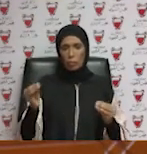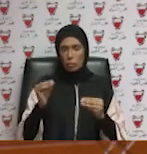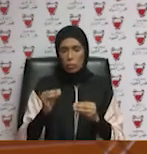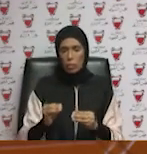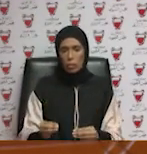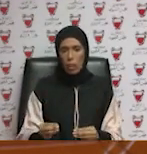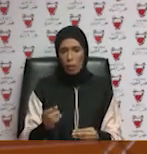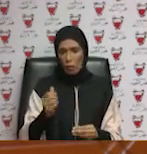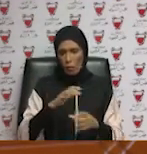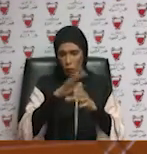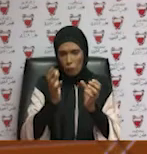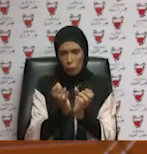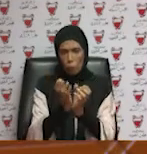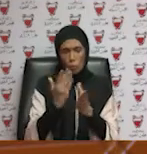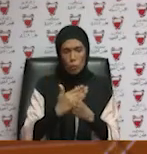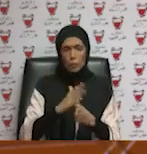وما أسبابها؟